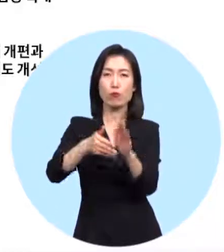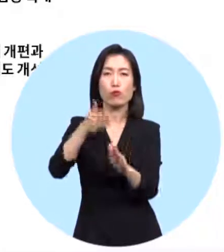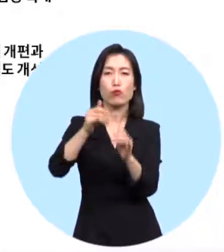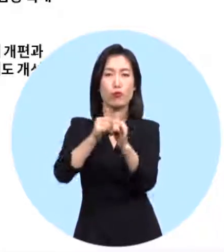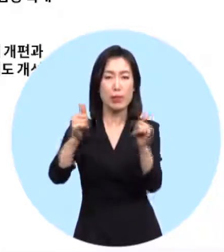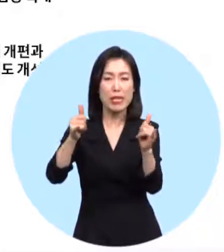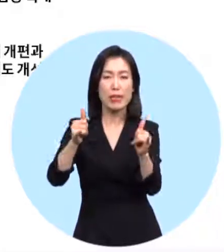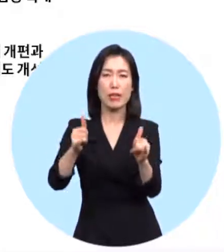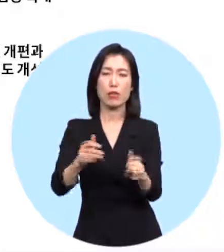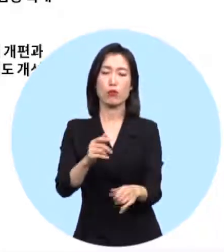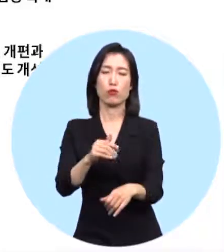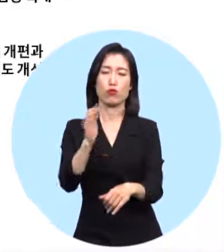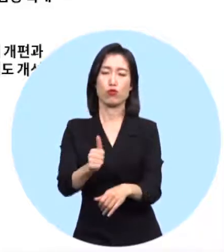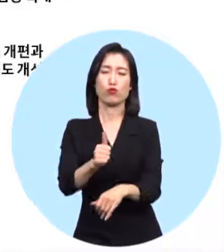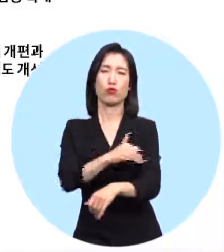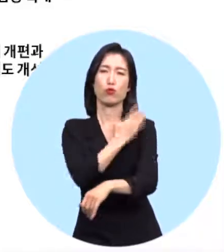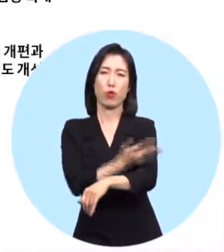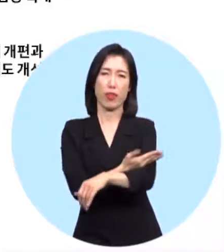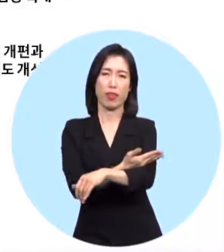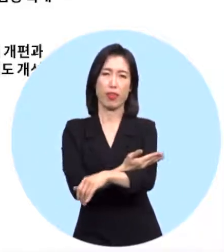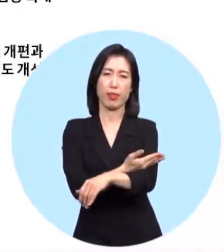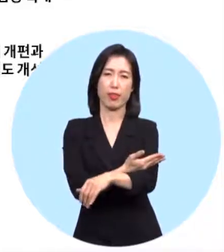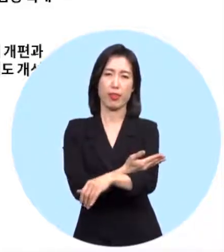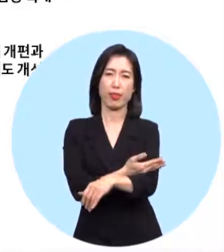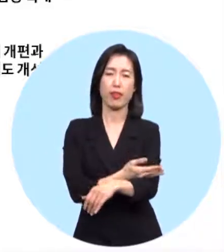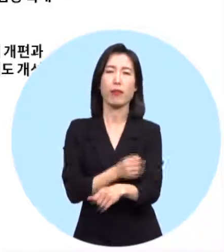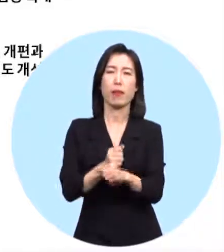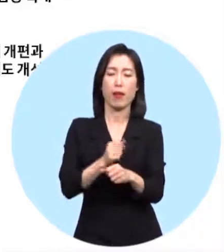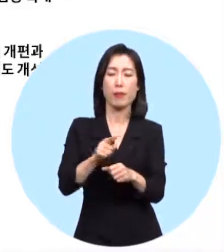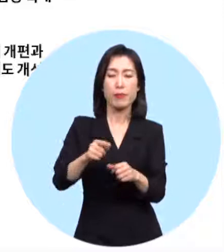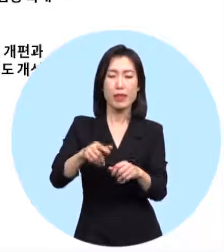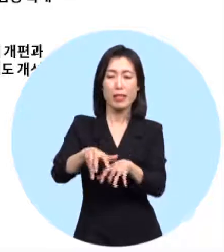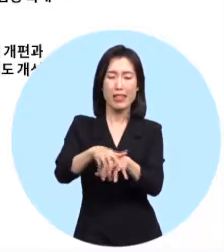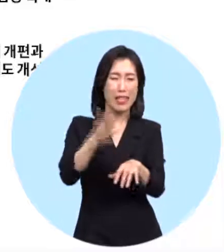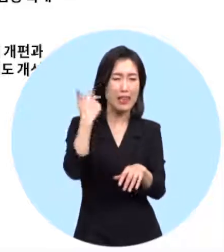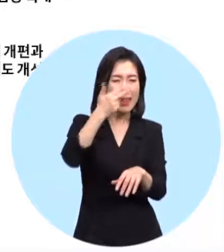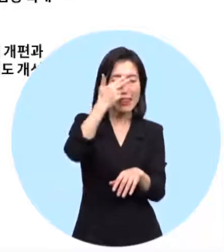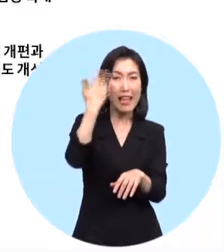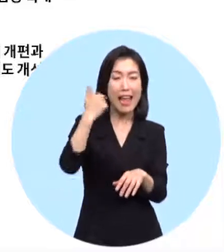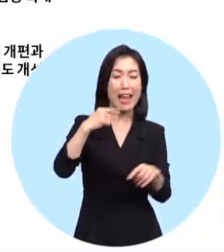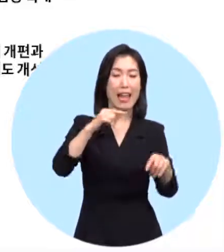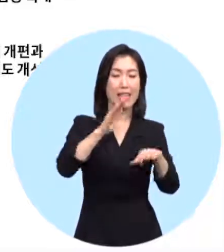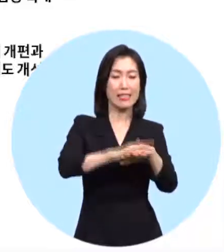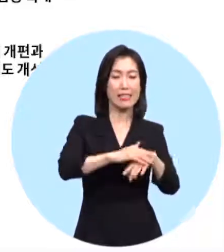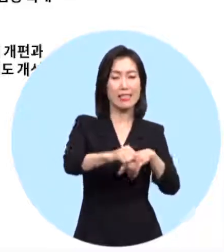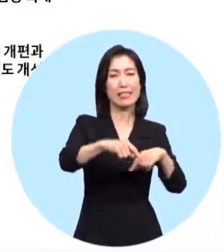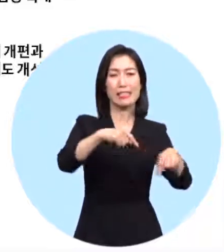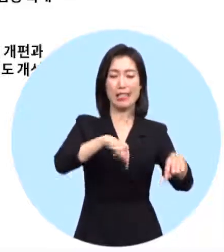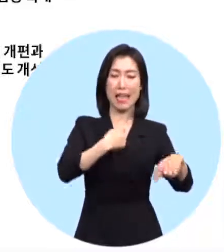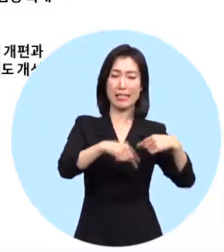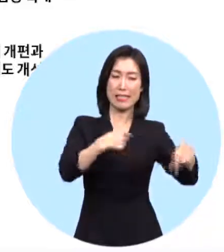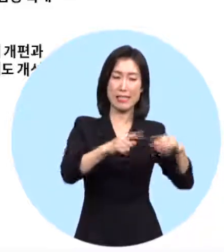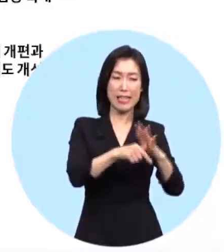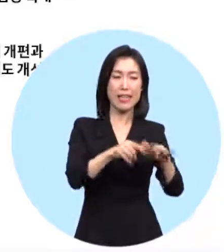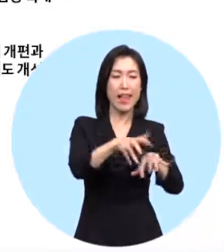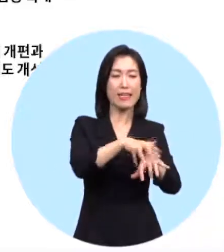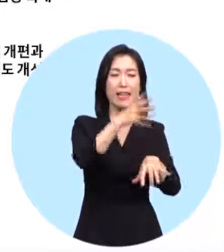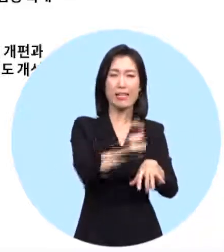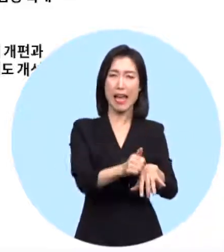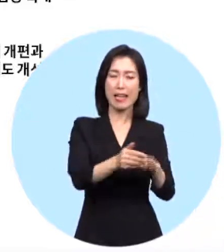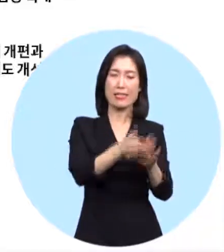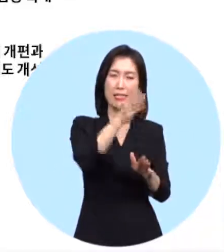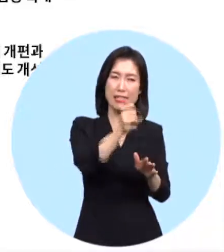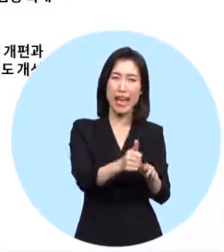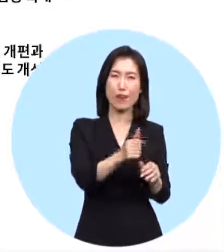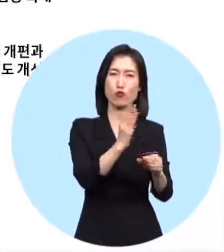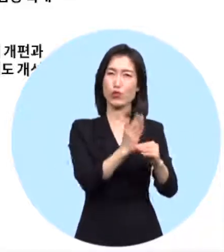건데 주민주권 구현은 단체 자치 중심이었던 우리 과거의 자치를 주민 중심으로 바꾸겠다는 걸로 이해해 주시면